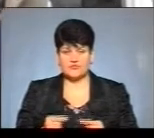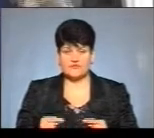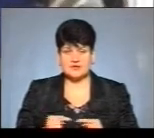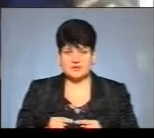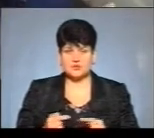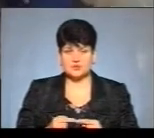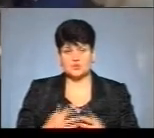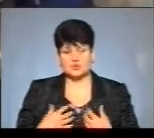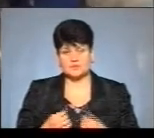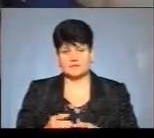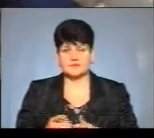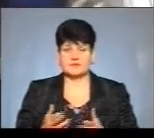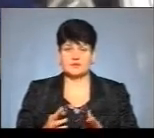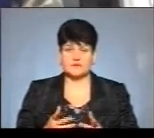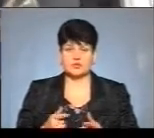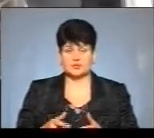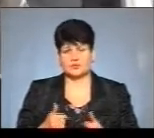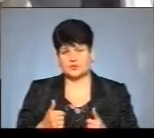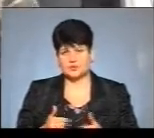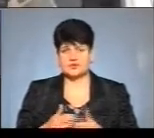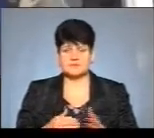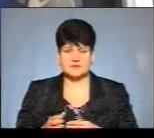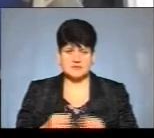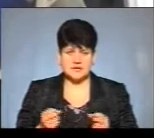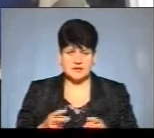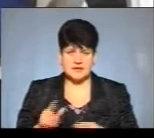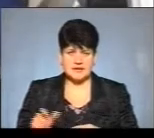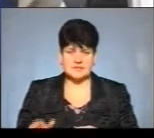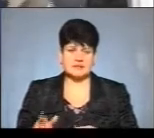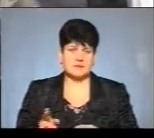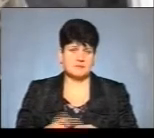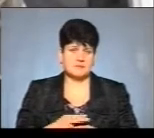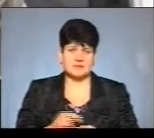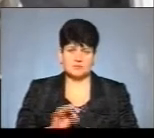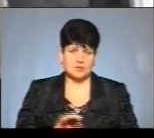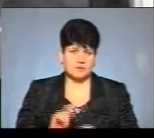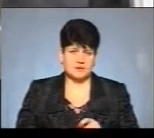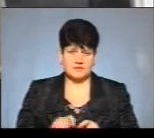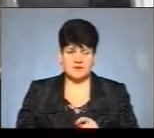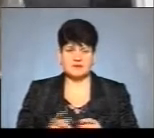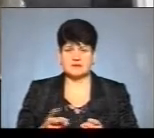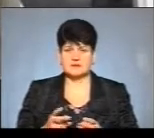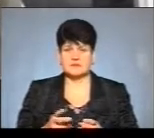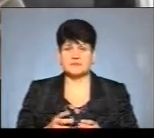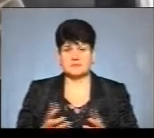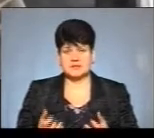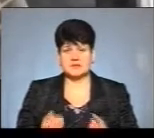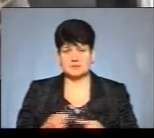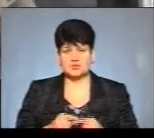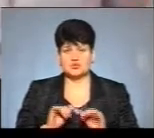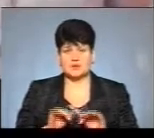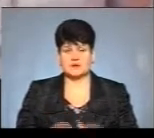я здоровий. Тут хороша атмосфера, добрі спеціалісти. Дослідження безболісне, перевірятися треба часто. Підтримую таку